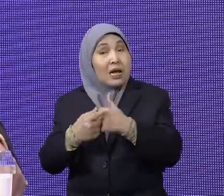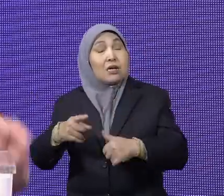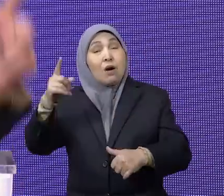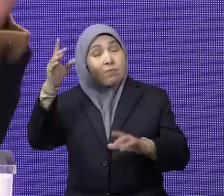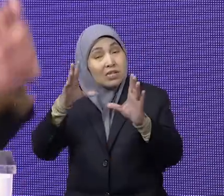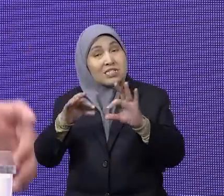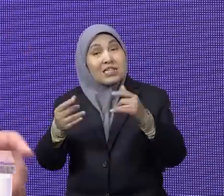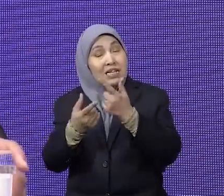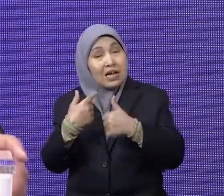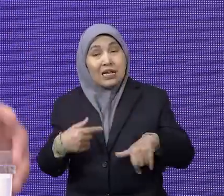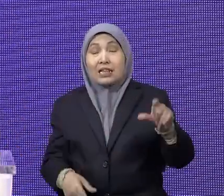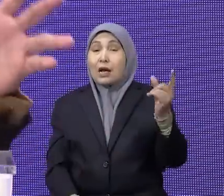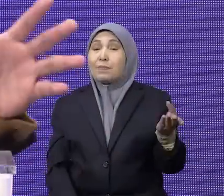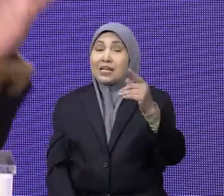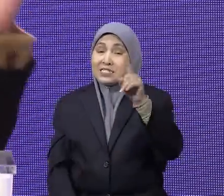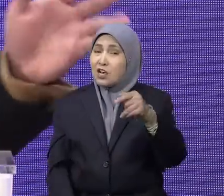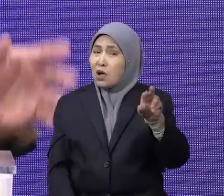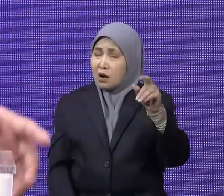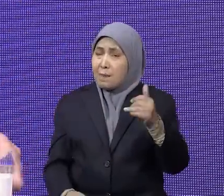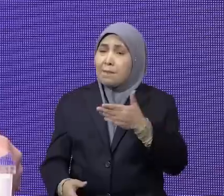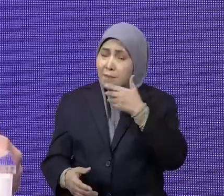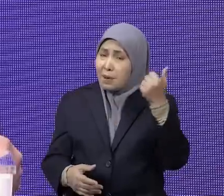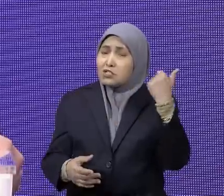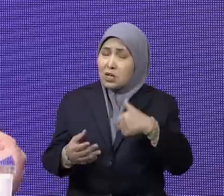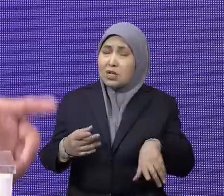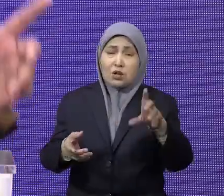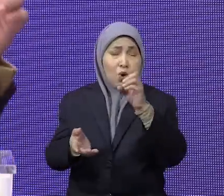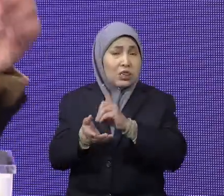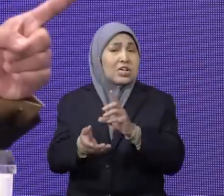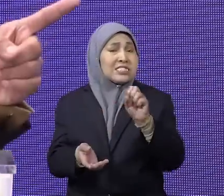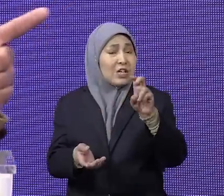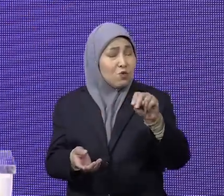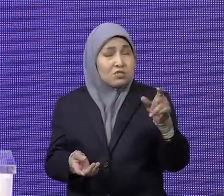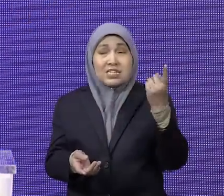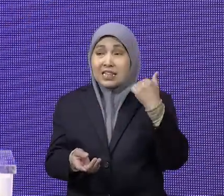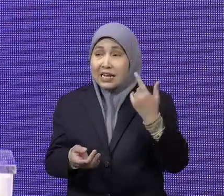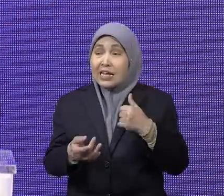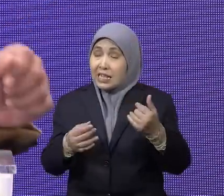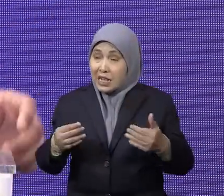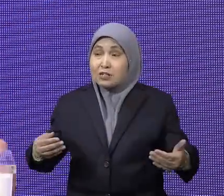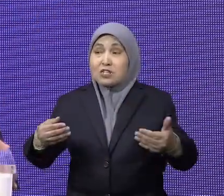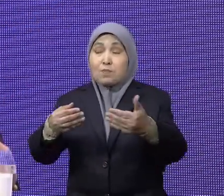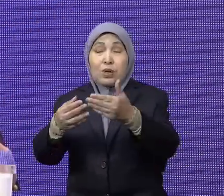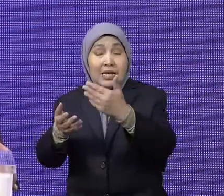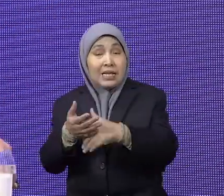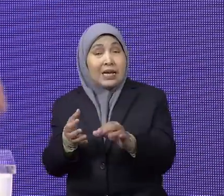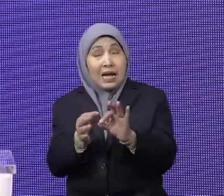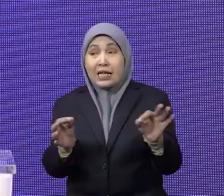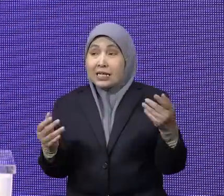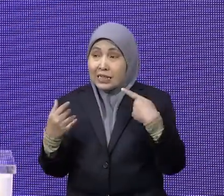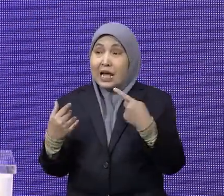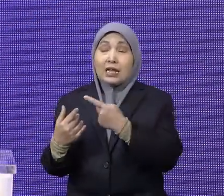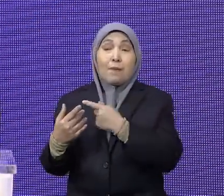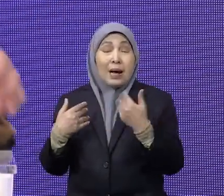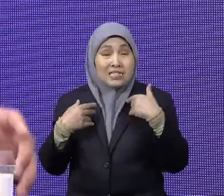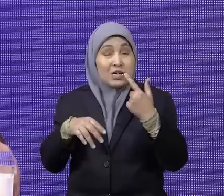Allah, kisah daripada Nabi Zakaria. Masya Allah, menarik kupasan yang telah diberikan oleh Dr. Sanusi sebentar tadi. Kita lanjutkan dengan ayat yang berikutnya. Kita ada masa lagi